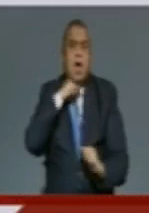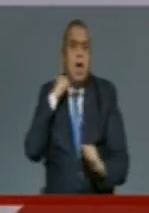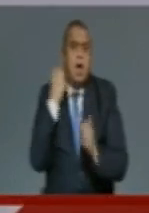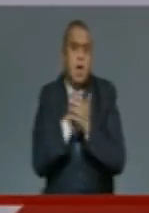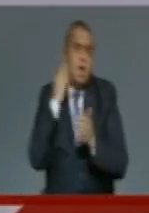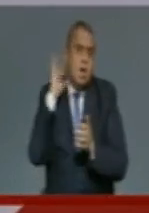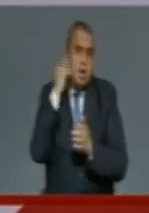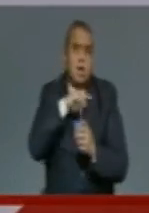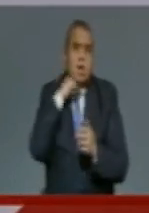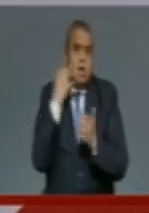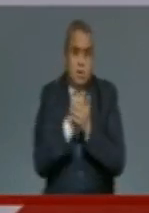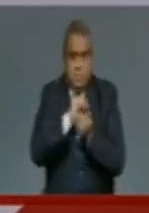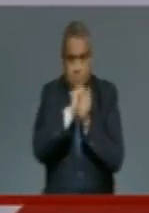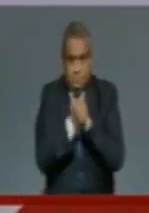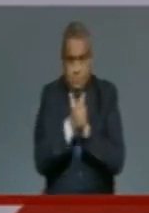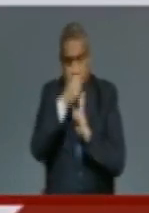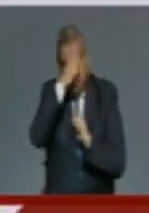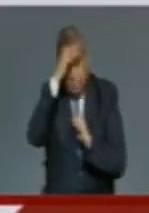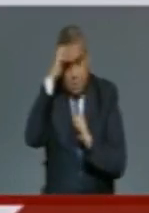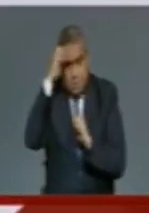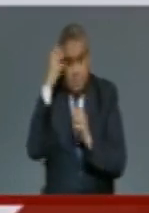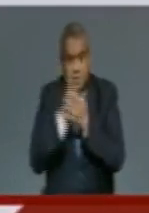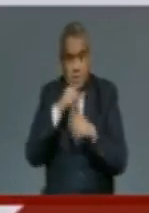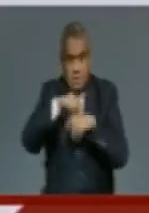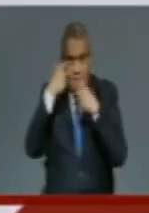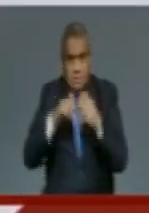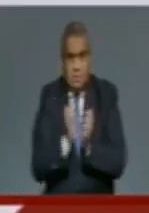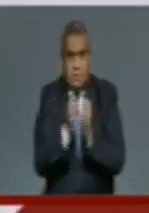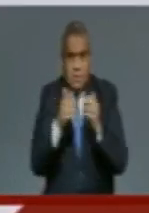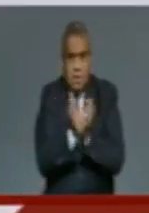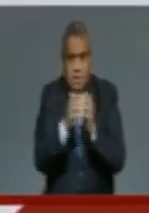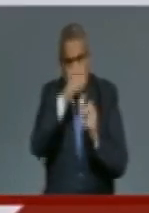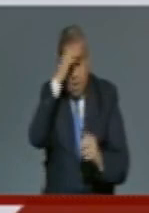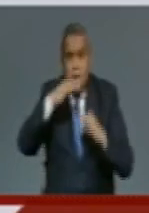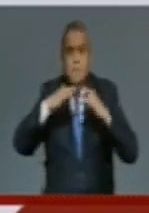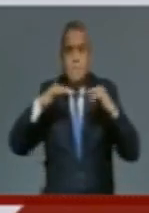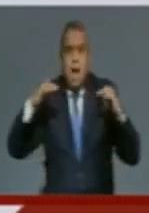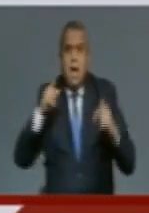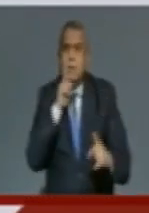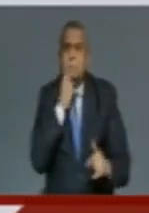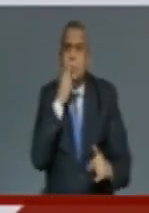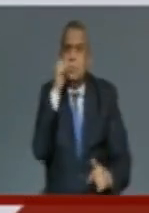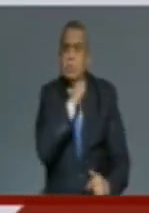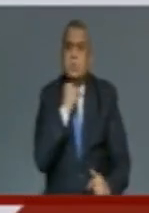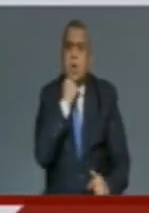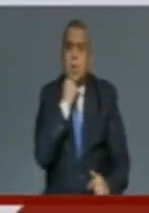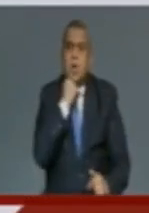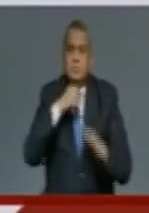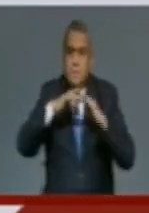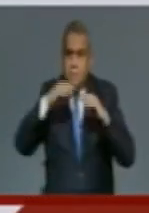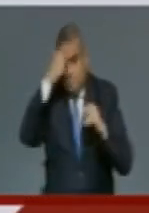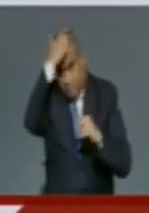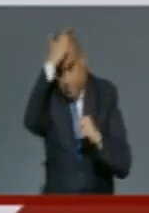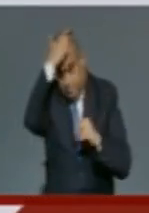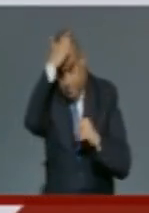الحماية وتنمية البيئة. مثال، احنا كان لدينا مجموعة من البحيرات على البحر المتوسط، هذه البحيرات كانت في حالة صعبة